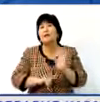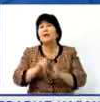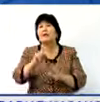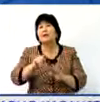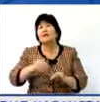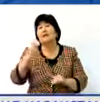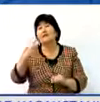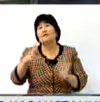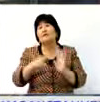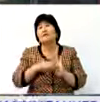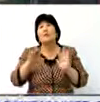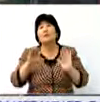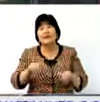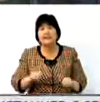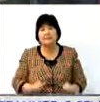28 место.